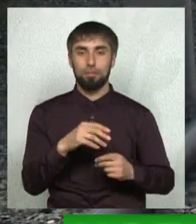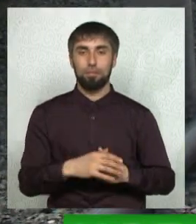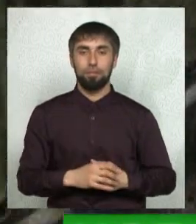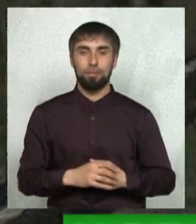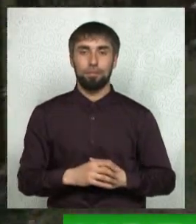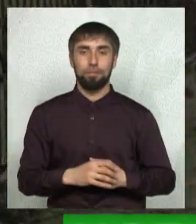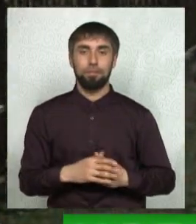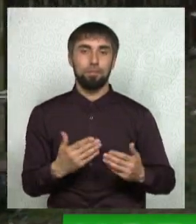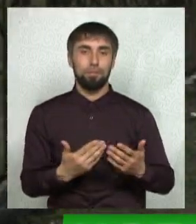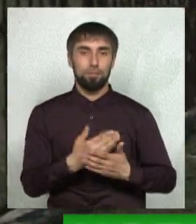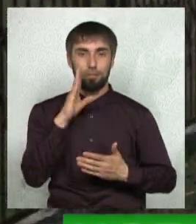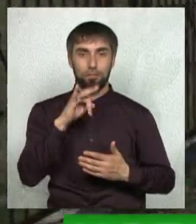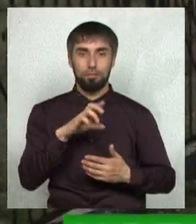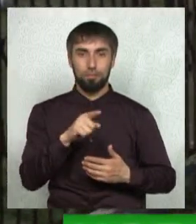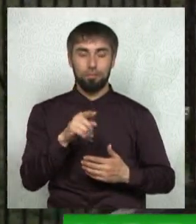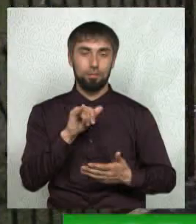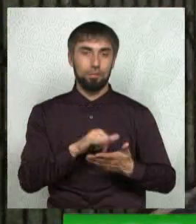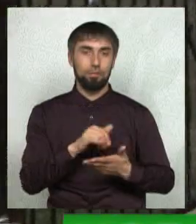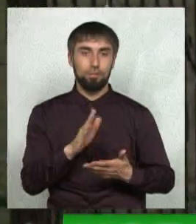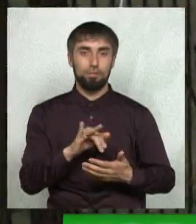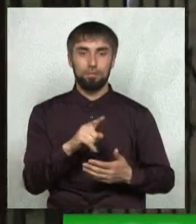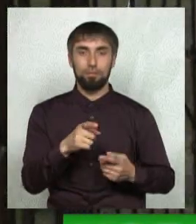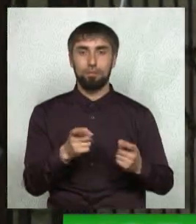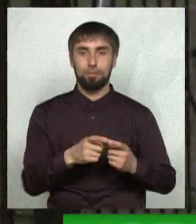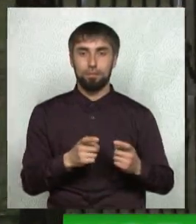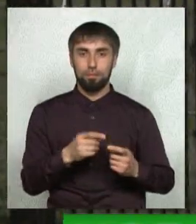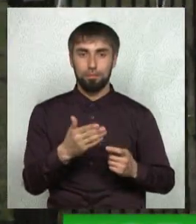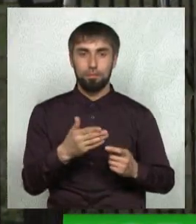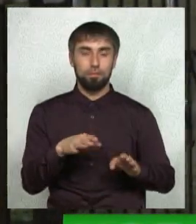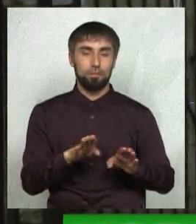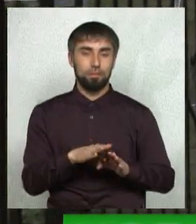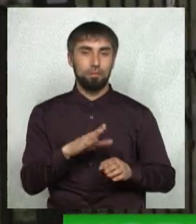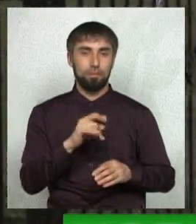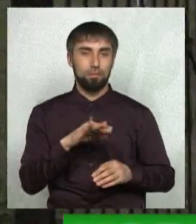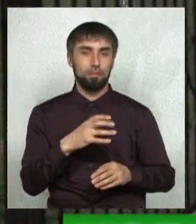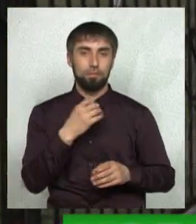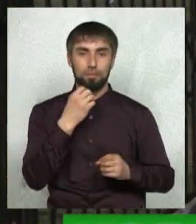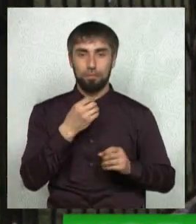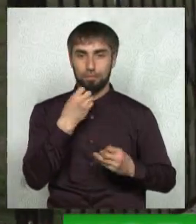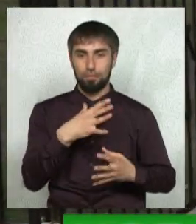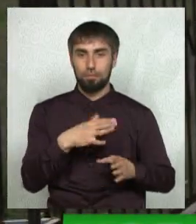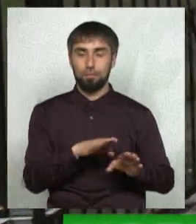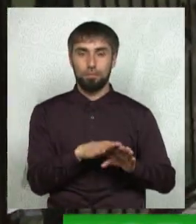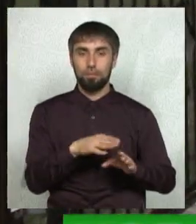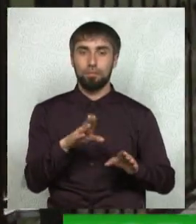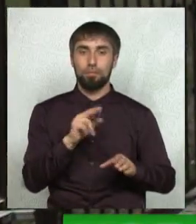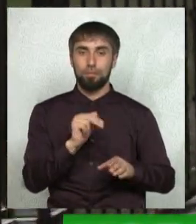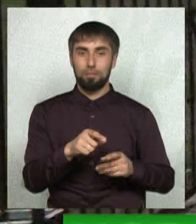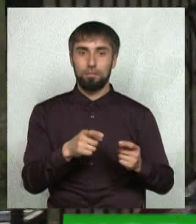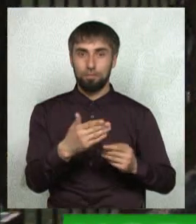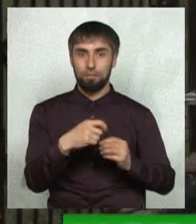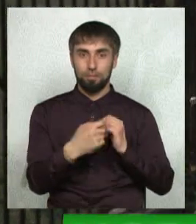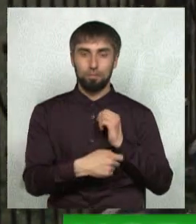метром. Новую водопроводную линию прокладывают из полиэтиленовых труб. Такой вариант хорошо подходит для этих работ, так как этот